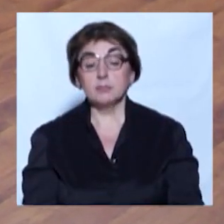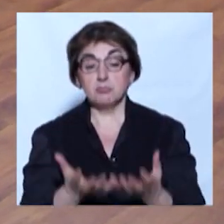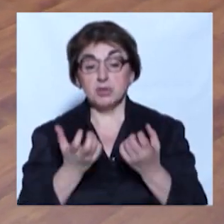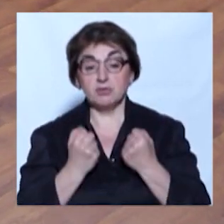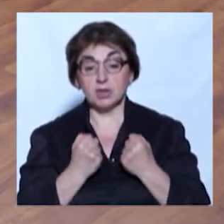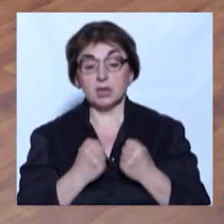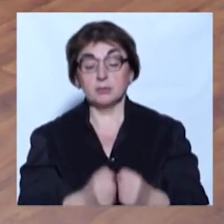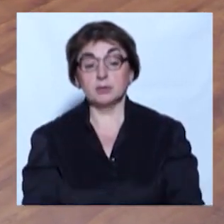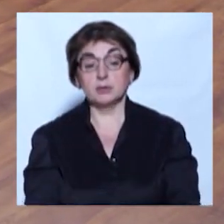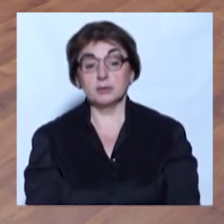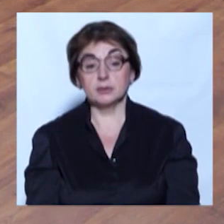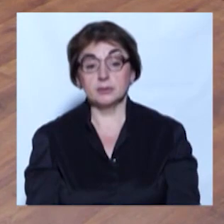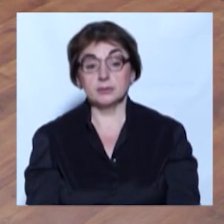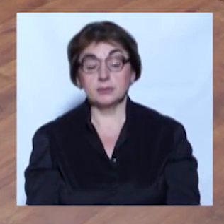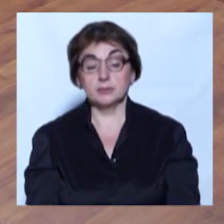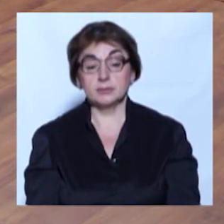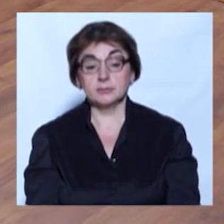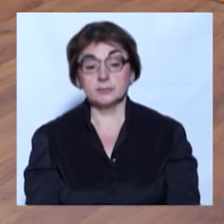გამოსცემს